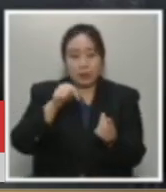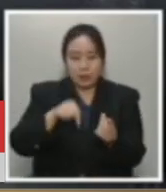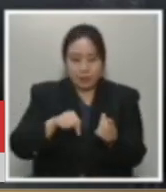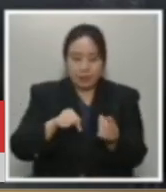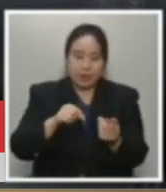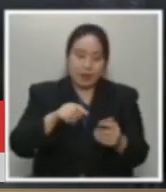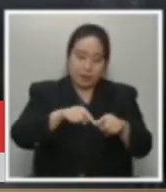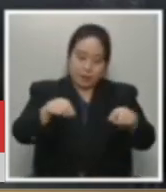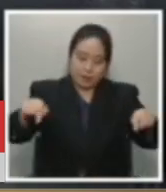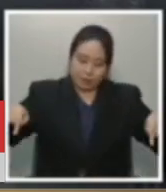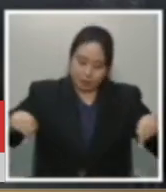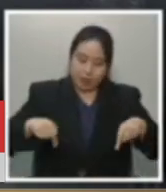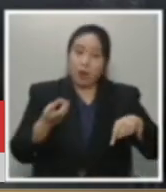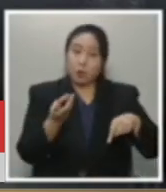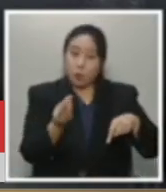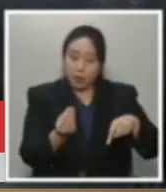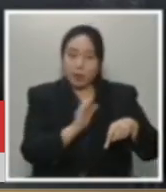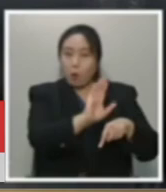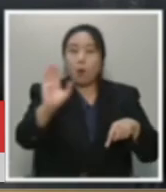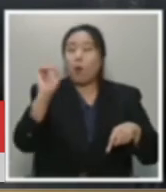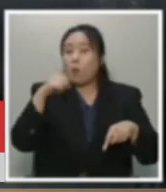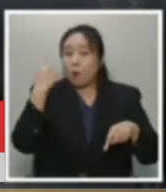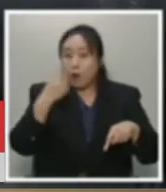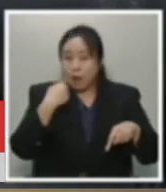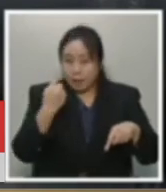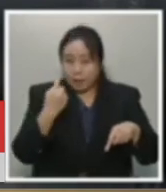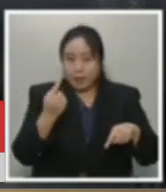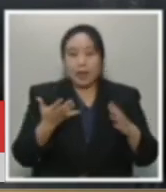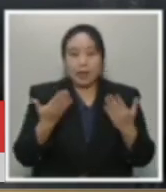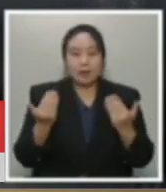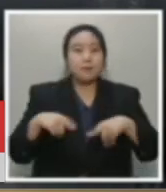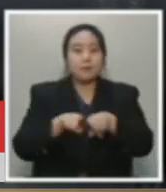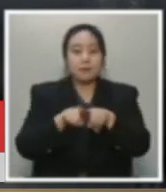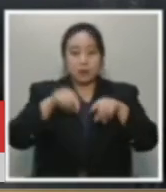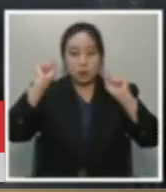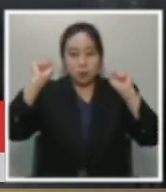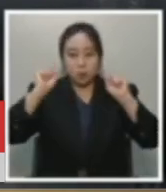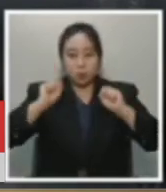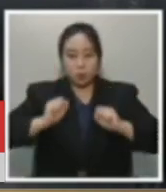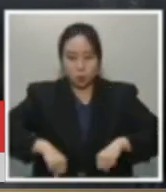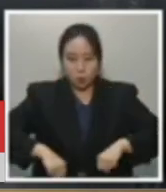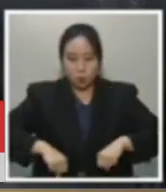ตารางเมตรกี่ตารางวาเป็นของใครนะครับเป็นการตกลงกันด้วย